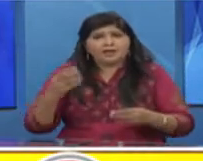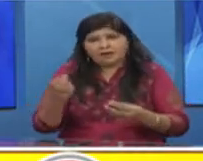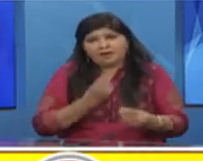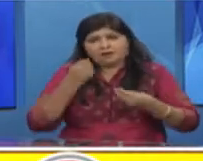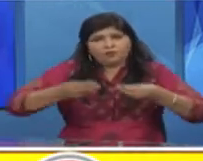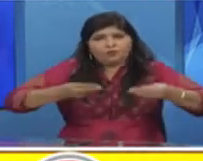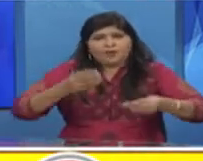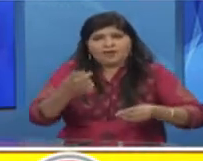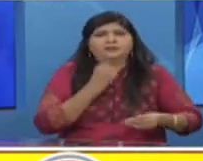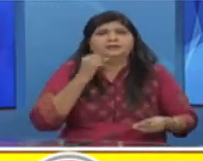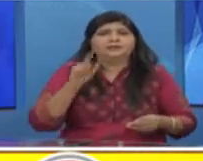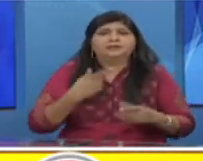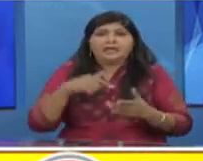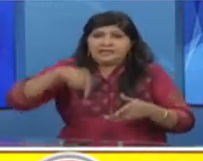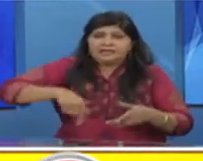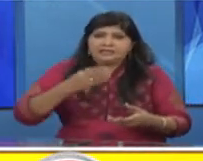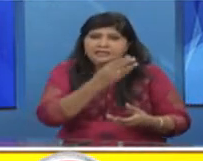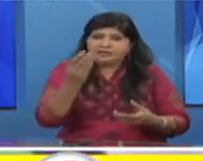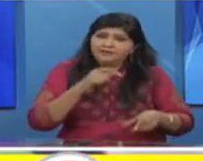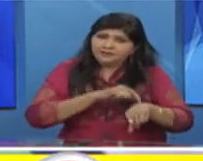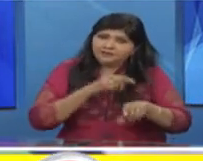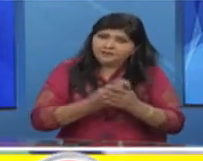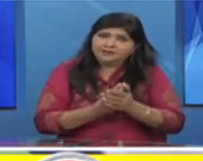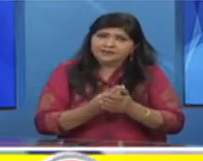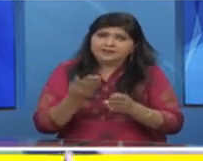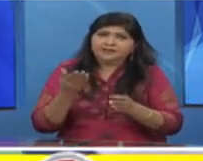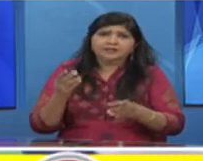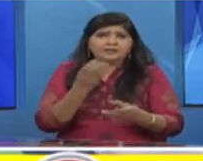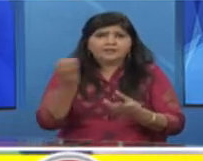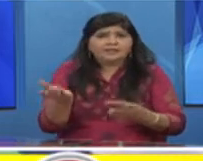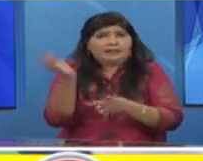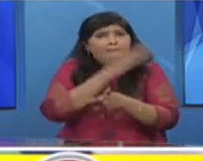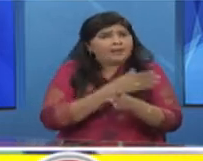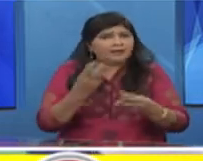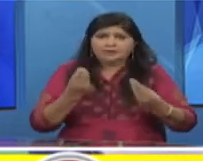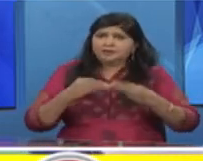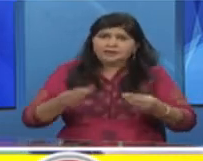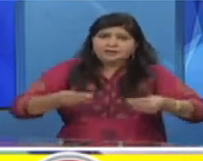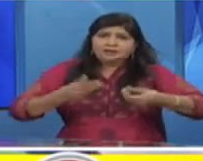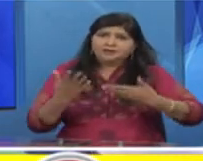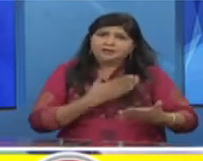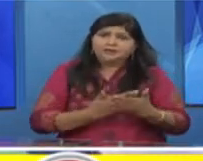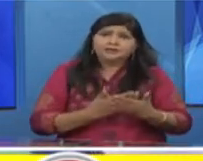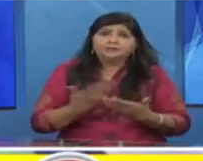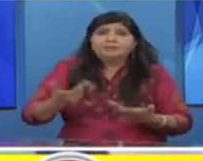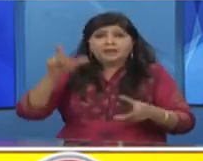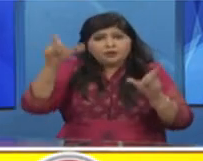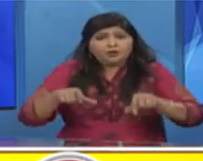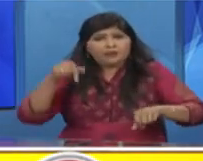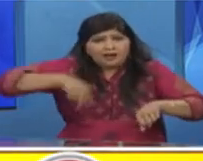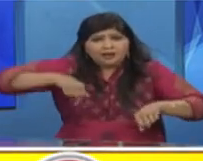ही चाहिए। इस दिवाली में भी, दिवाली के पहले तो आपने बहुत कुछ खरीद कर लिया होगा, लेकिन बहुत लोग ऐसे भी होते